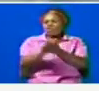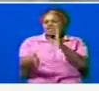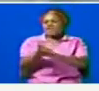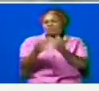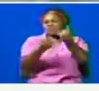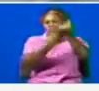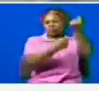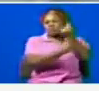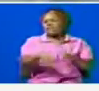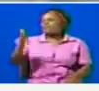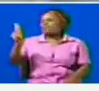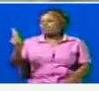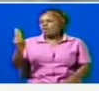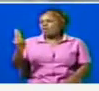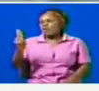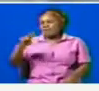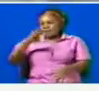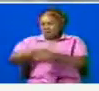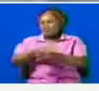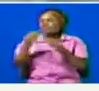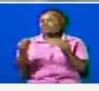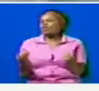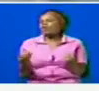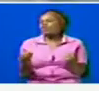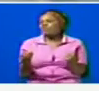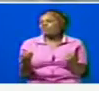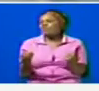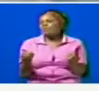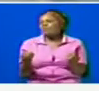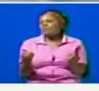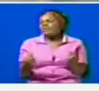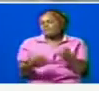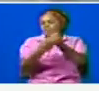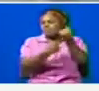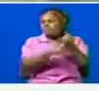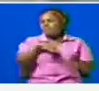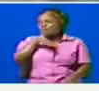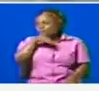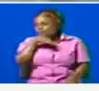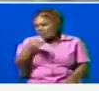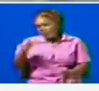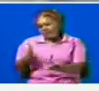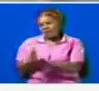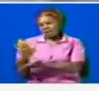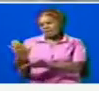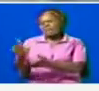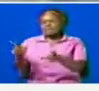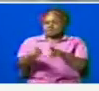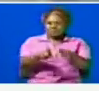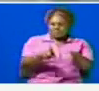Rais Uhuru Kenyatta, ili tupate suluhu. Maana yale ambayo wafuasi wa Raila Odinga wanalalamikia ni ya haki,